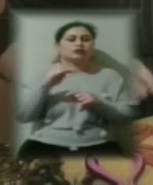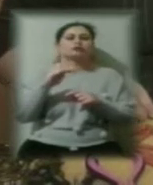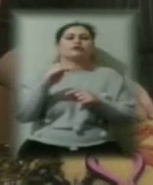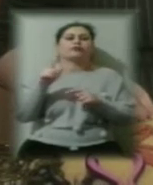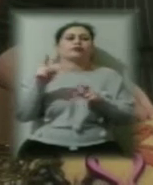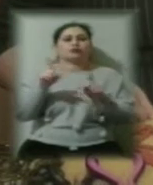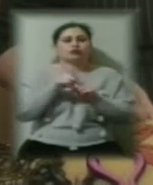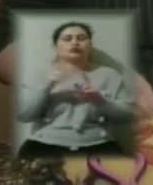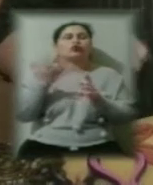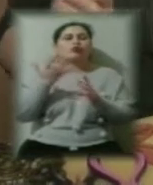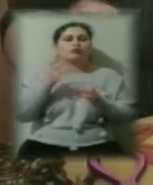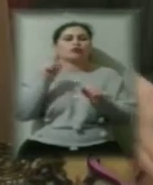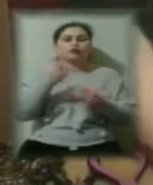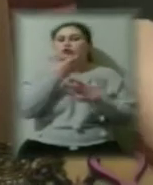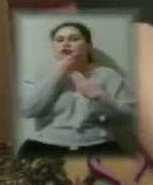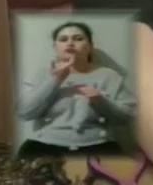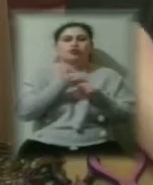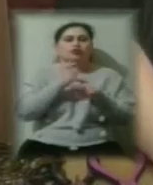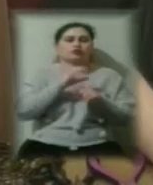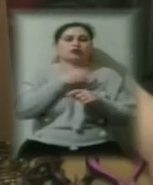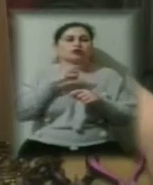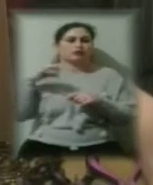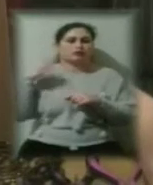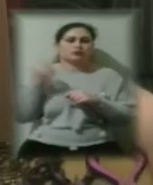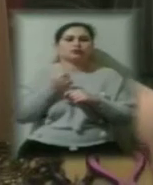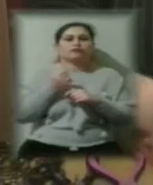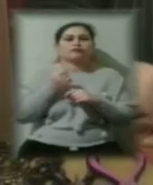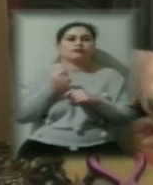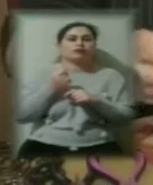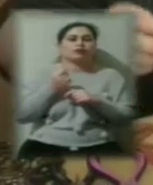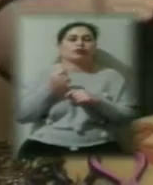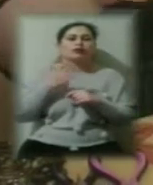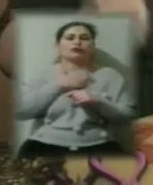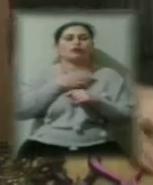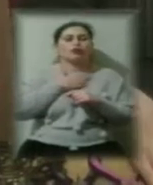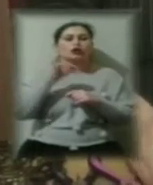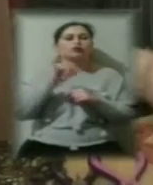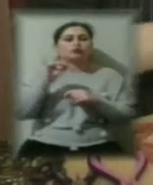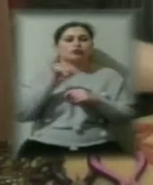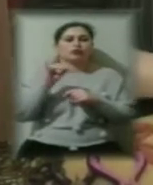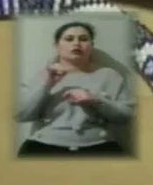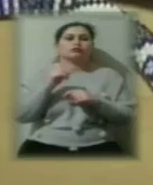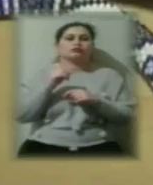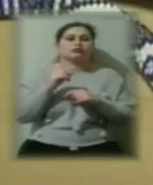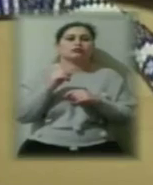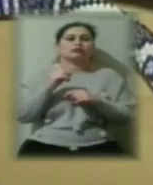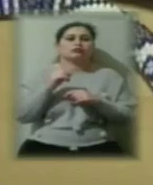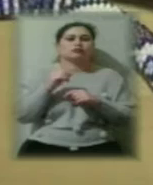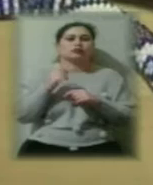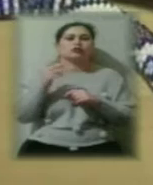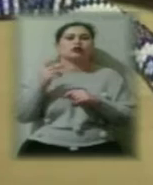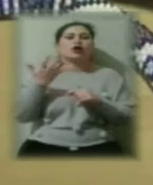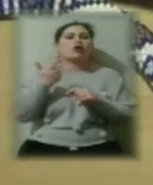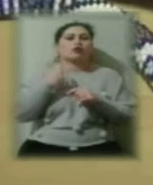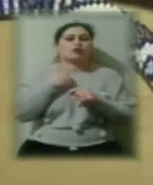вишукані прикраси отримуються. І мої інструменти. тими, якими я користуюся